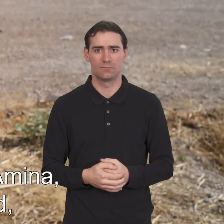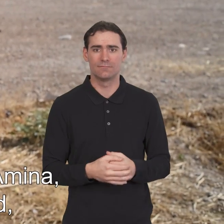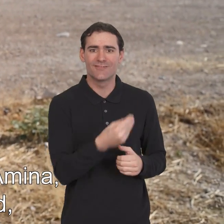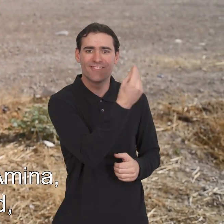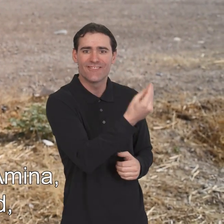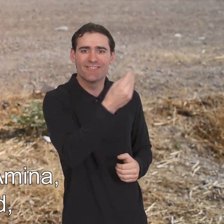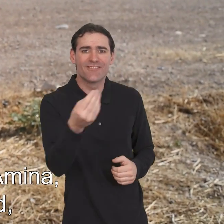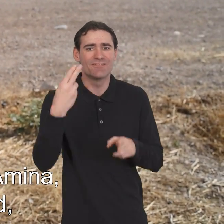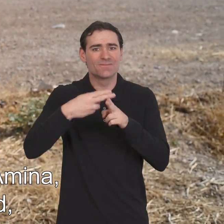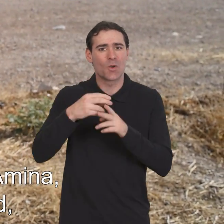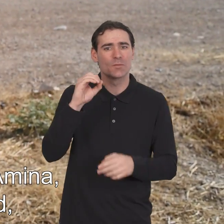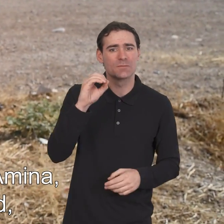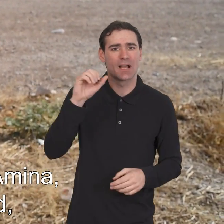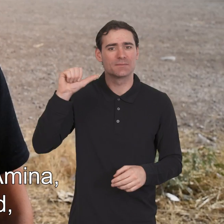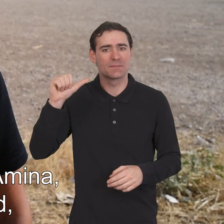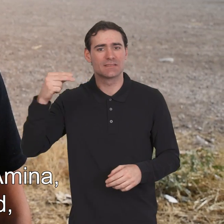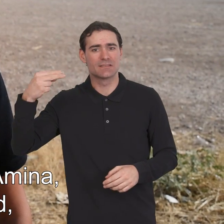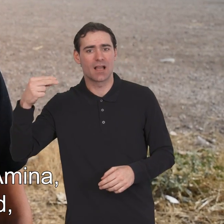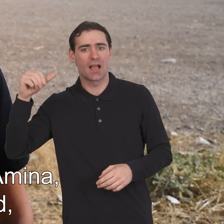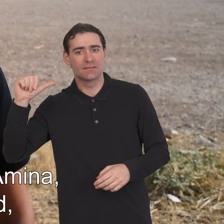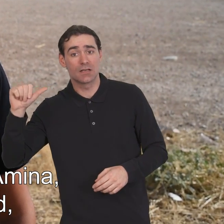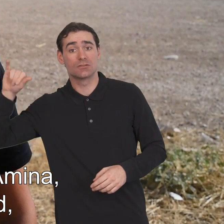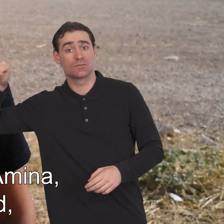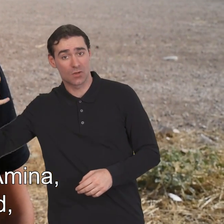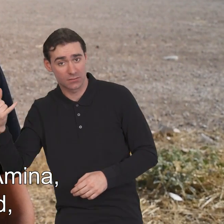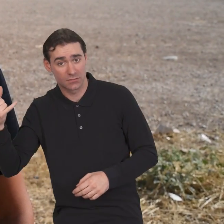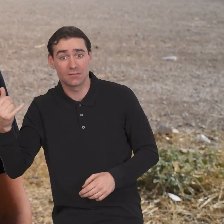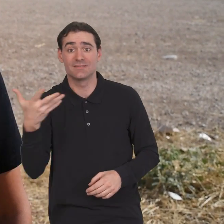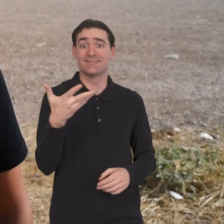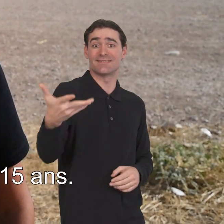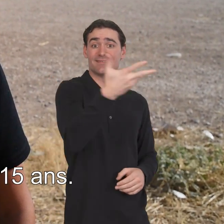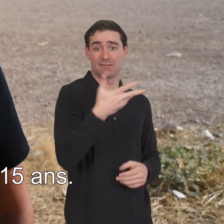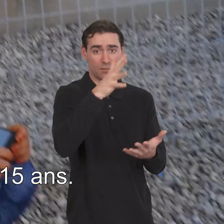Ils s'appellent Umran, Amina, Nasrine, Agar, Jawad.